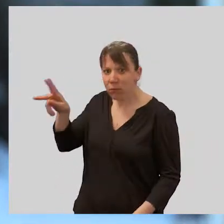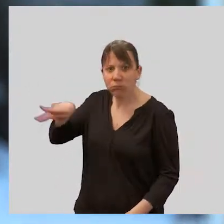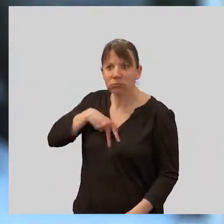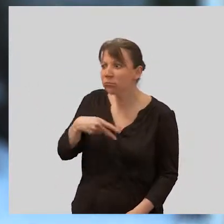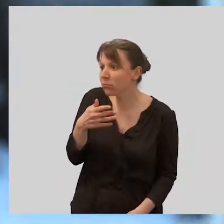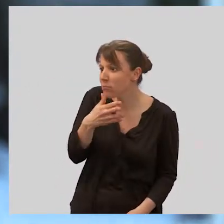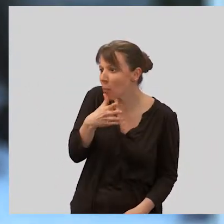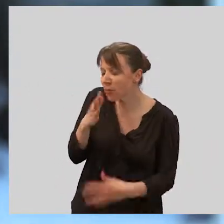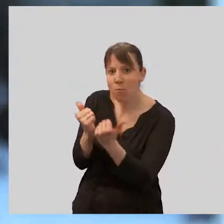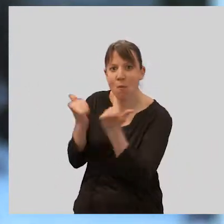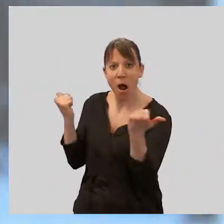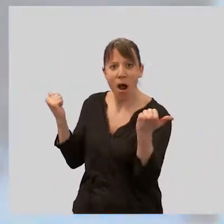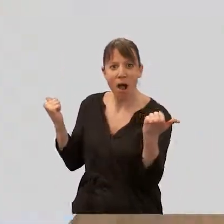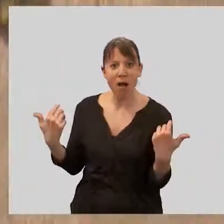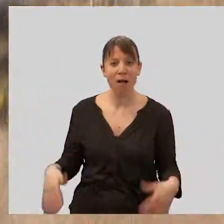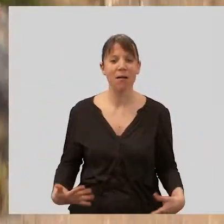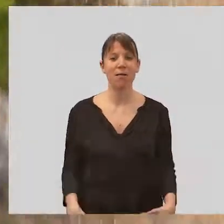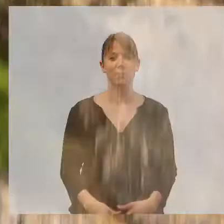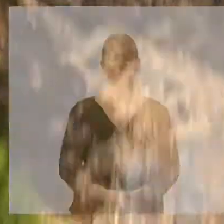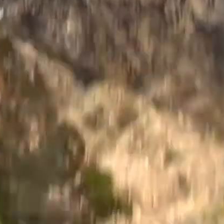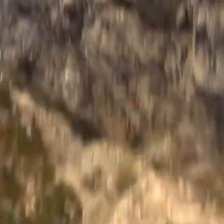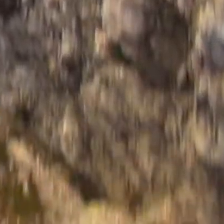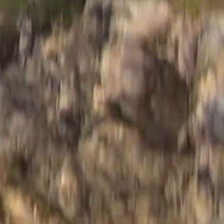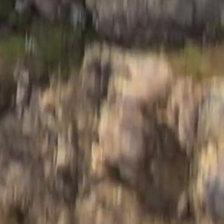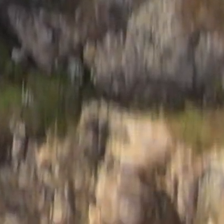professeurs n'ont plus reconnu leur élève.